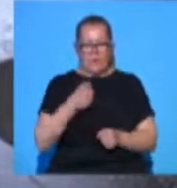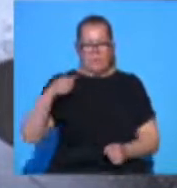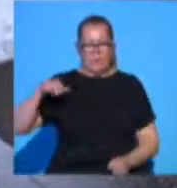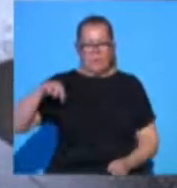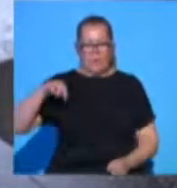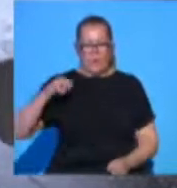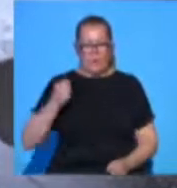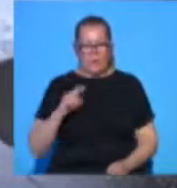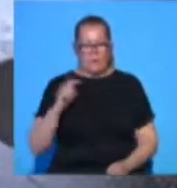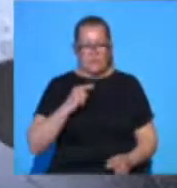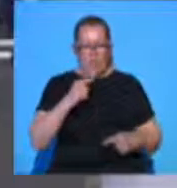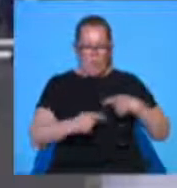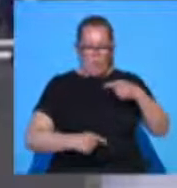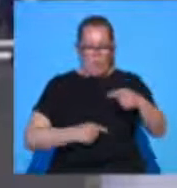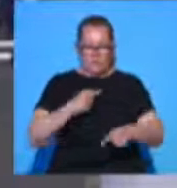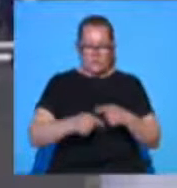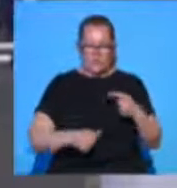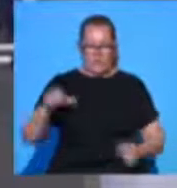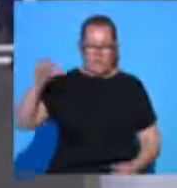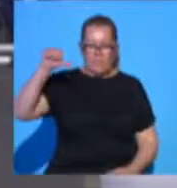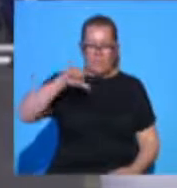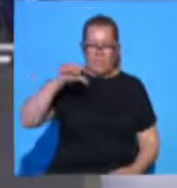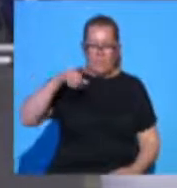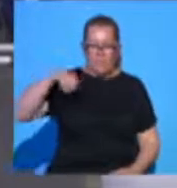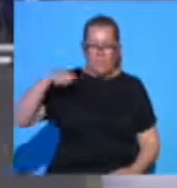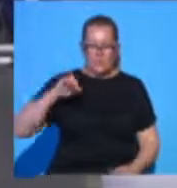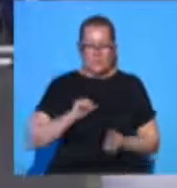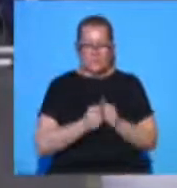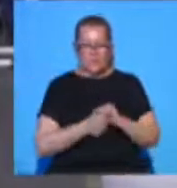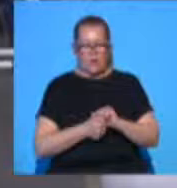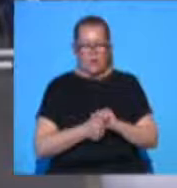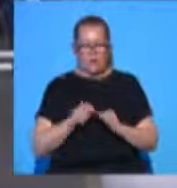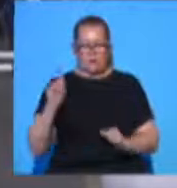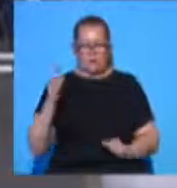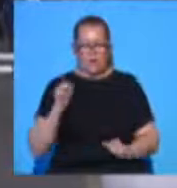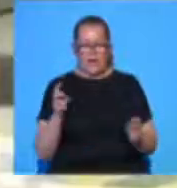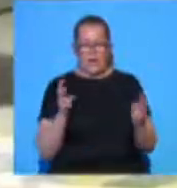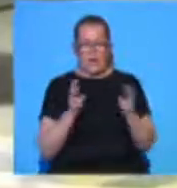la Mioveni nu vor mai avea motoare pe benzină, motorină și GPL.